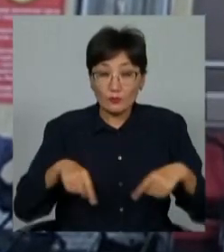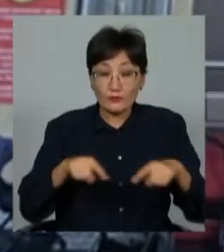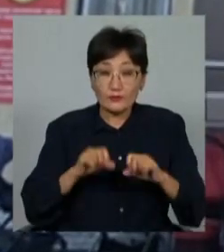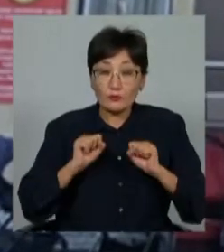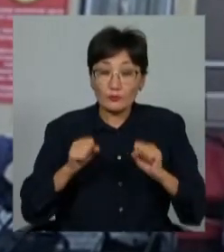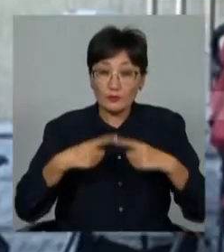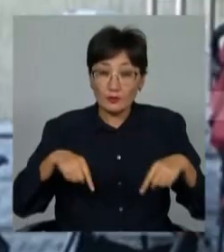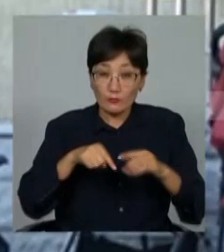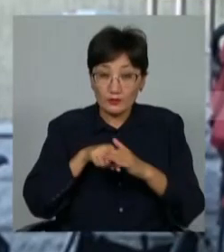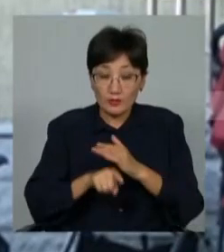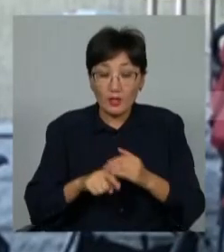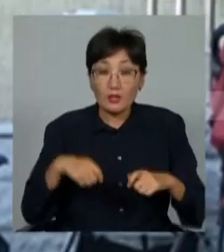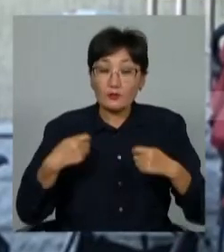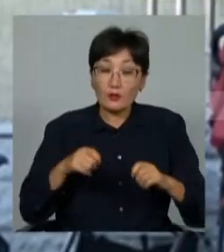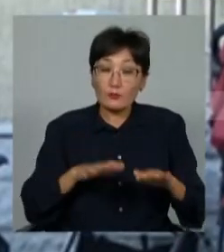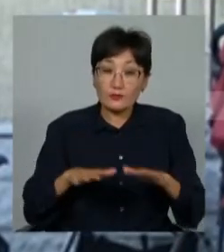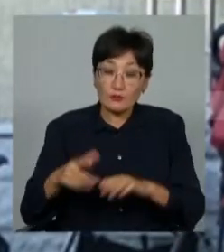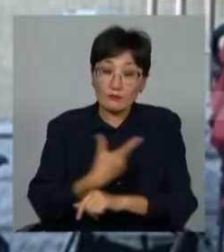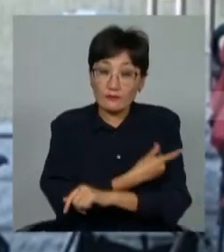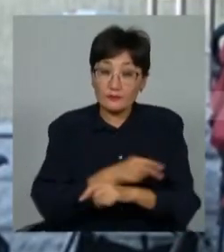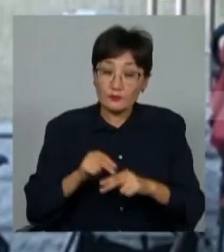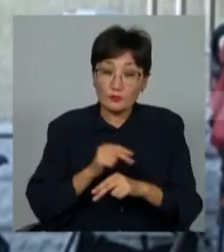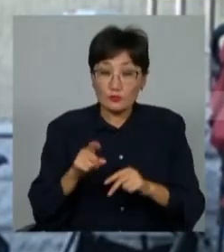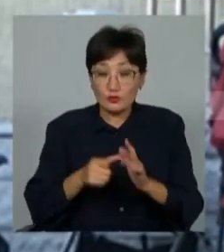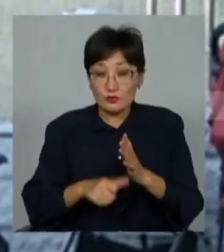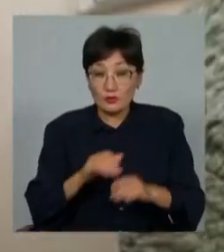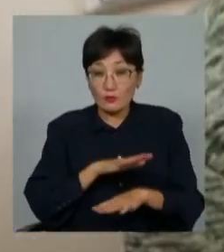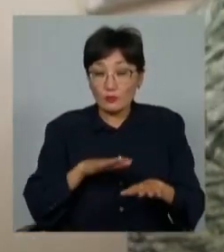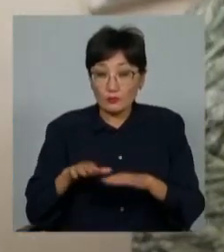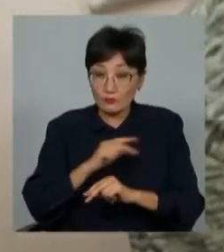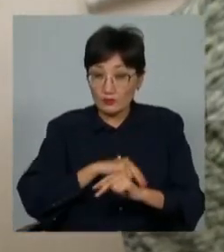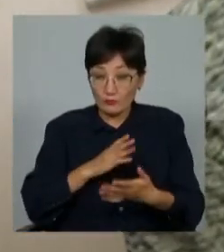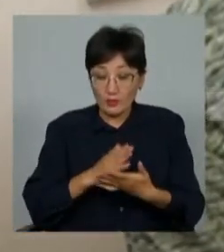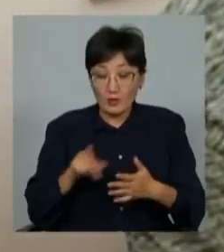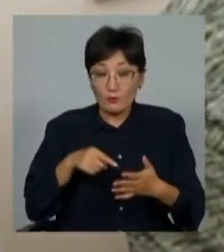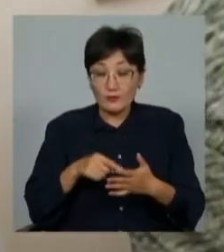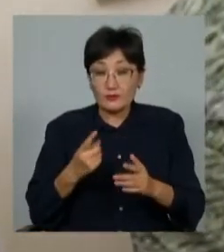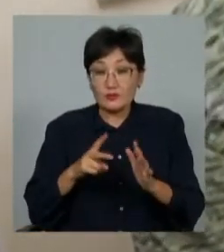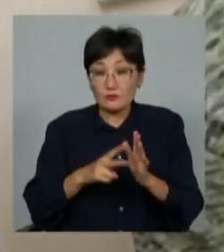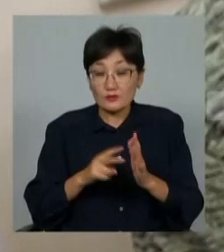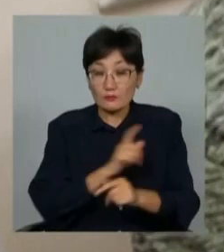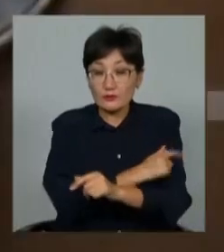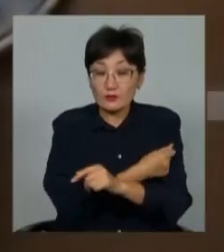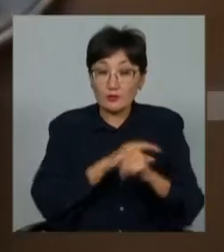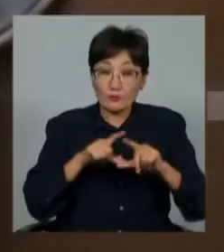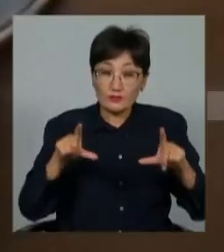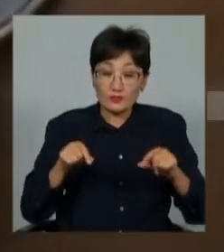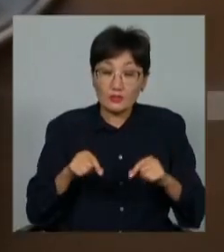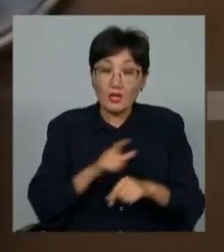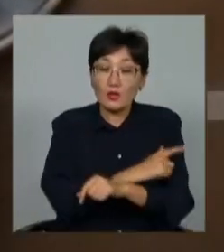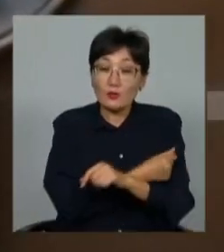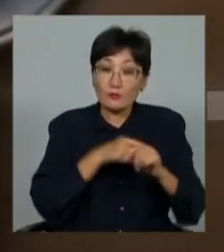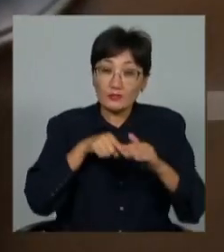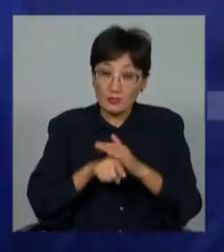және мәдениет объектілерінде, сауда орындарында екпе егетін 160 пункт жұмыс істейді. Соның бірі қалалық нөмір 7-ші клиникалық аурухананың